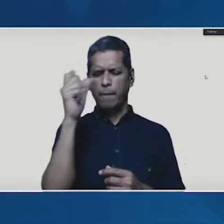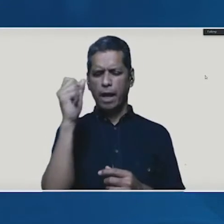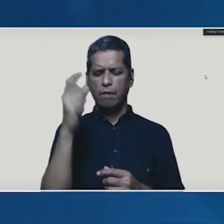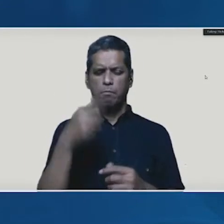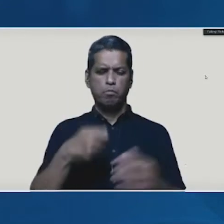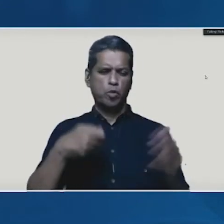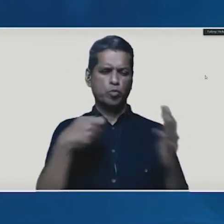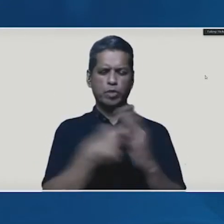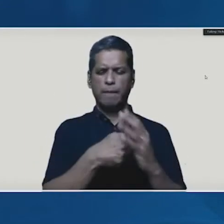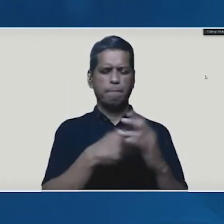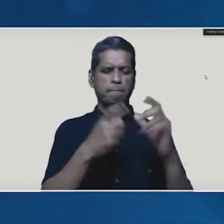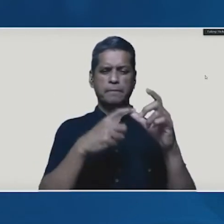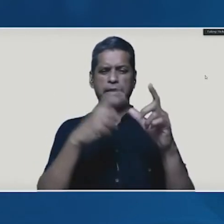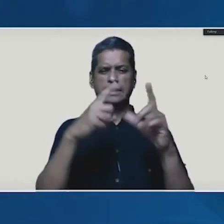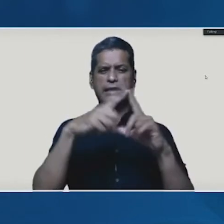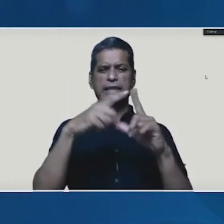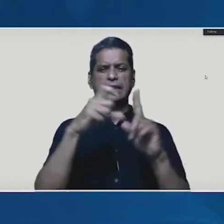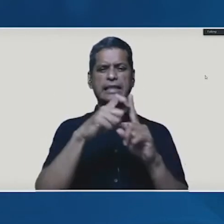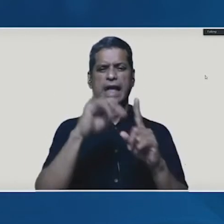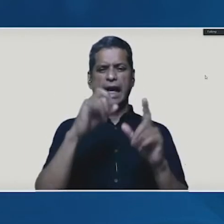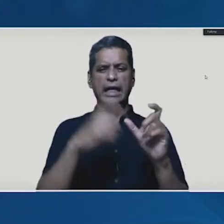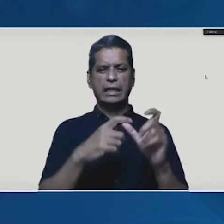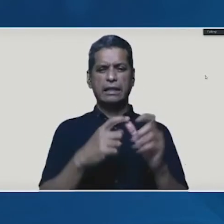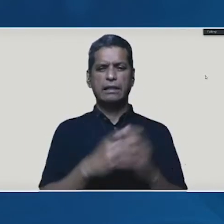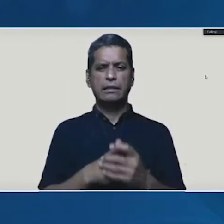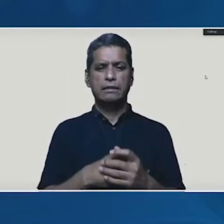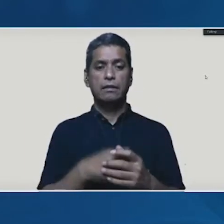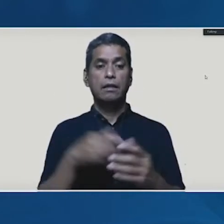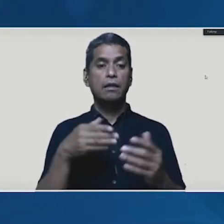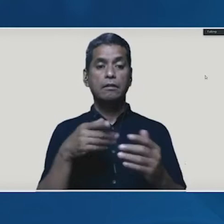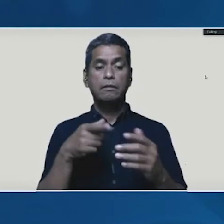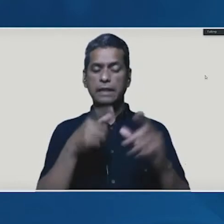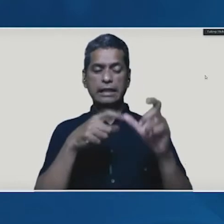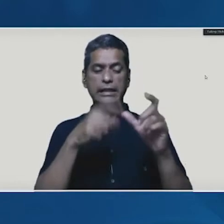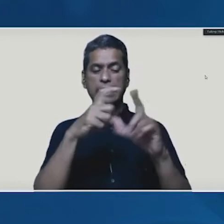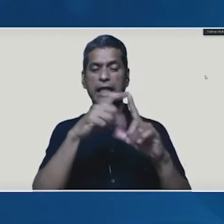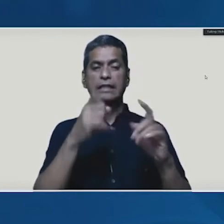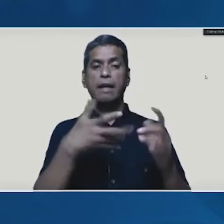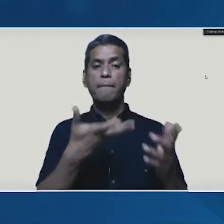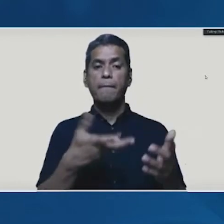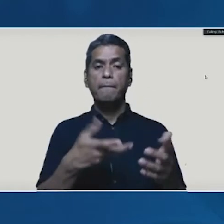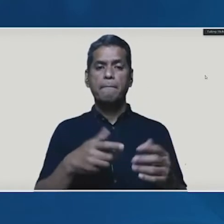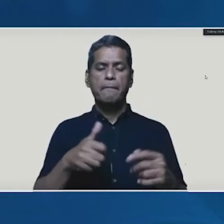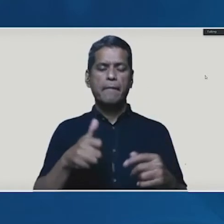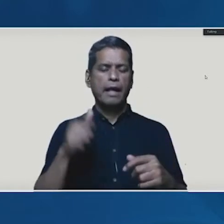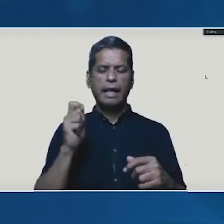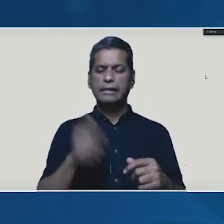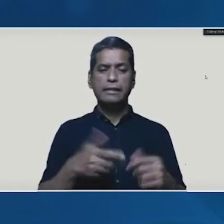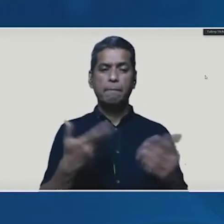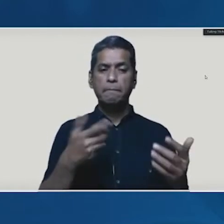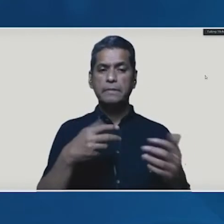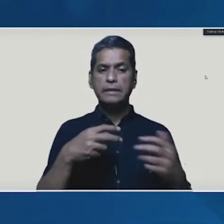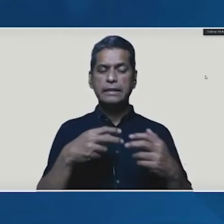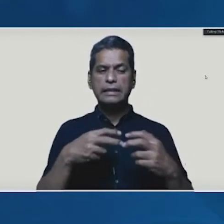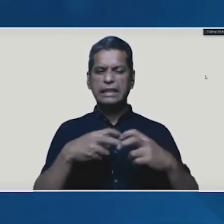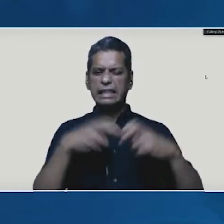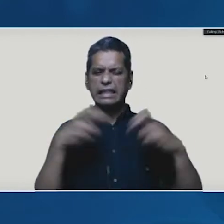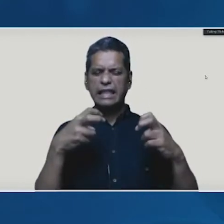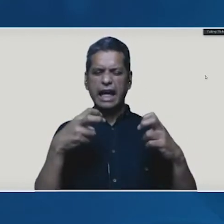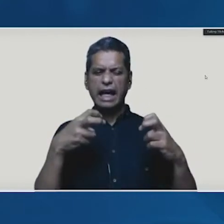yaitu dengan pembunuhan melalui salib orang yang dianggap jahat